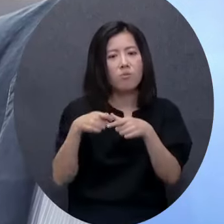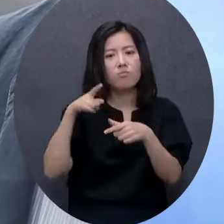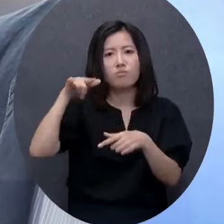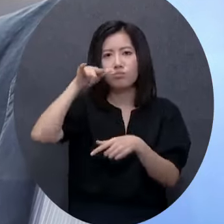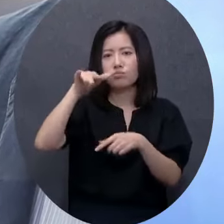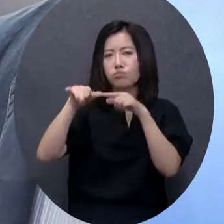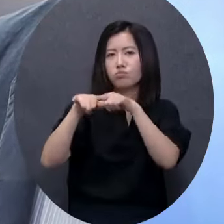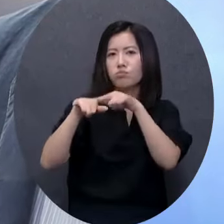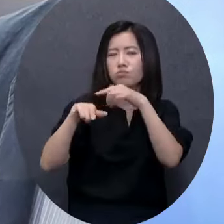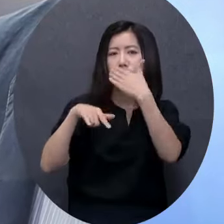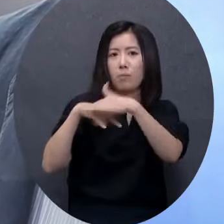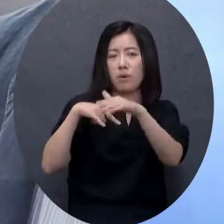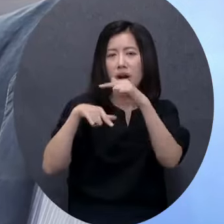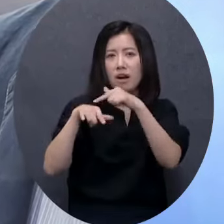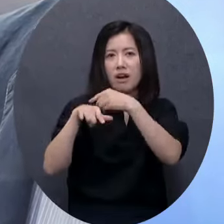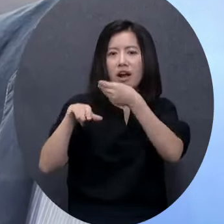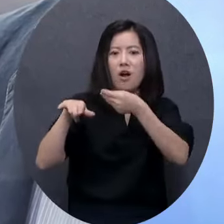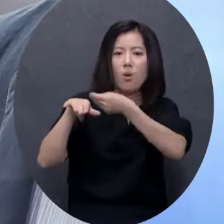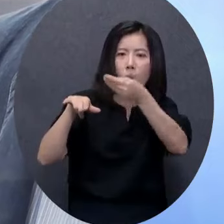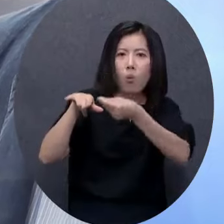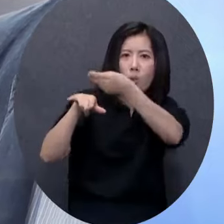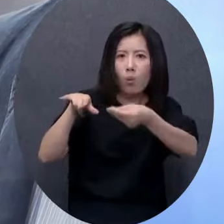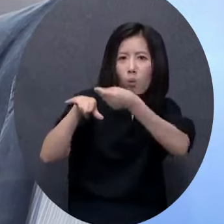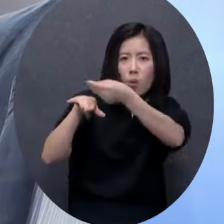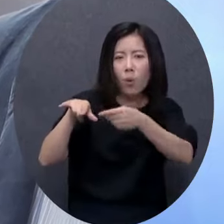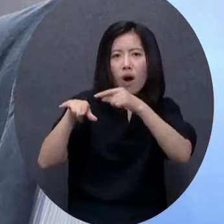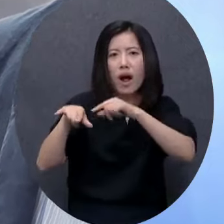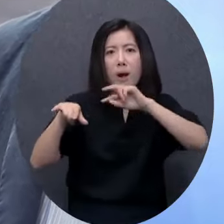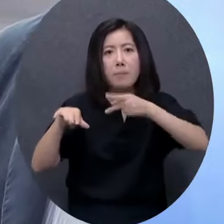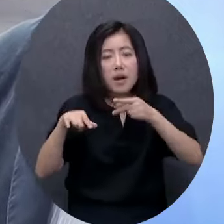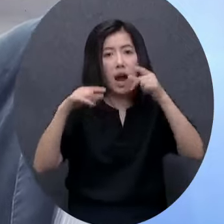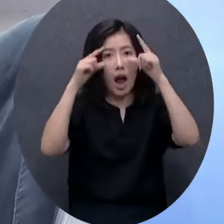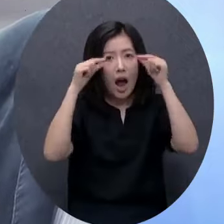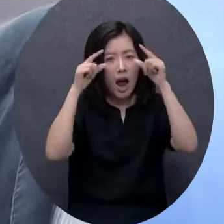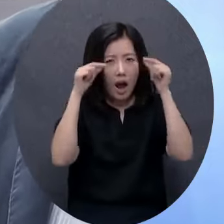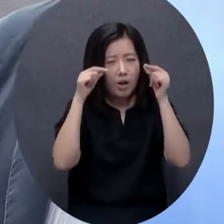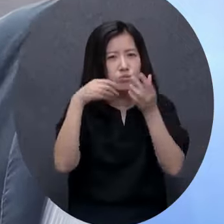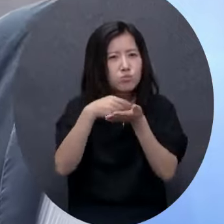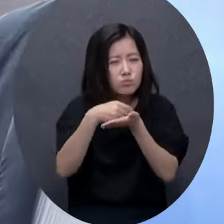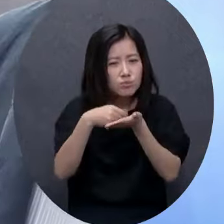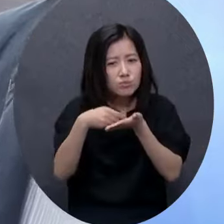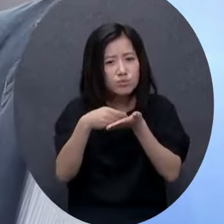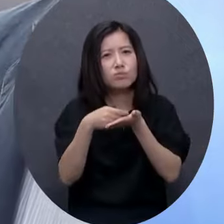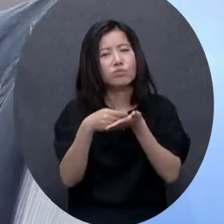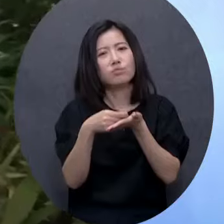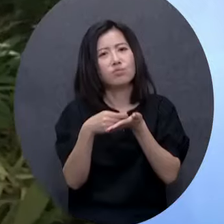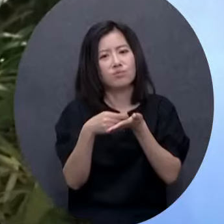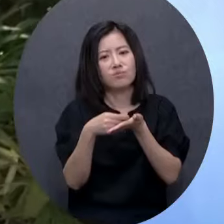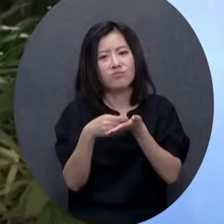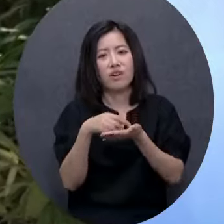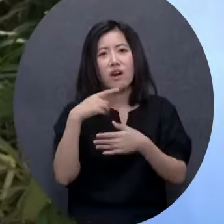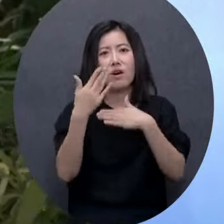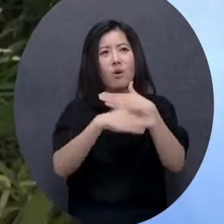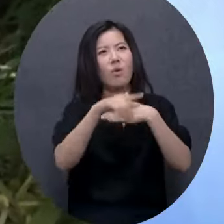飛機外面將它遊成一個熊貓的發言人呢？你看